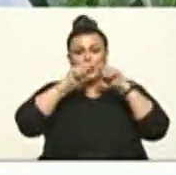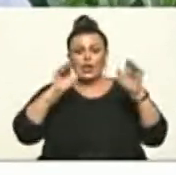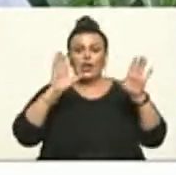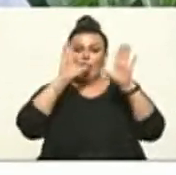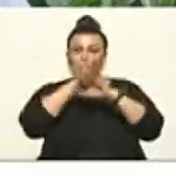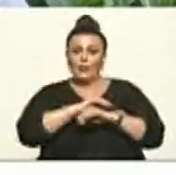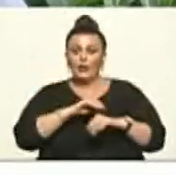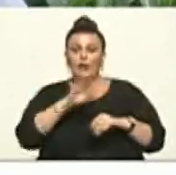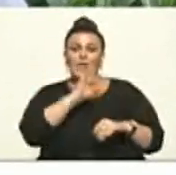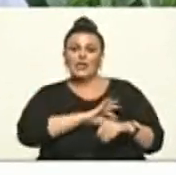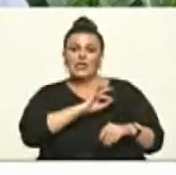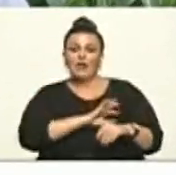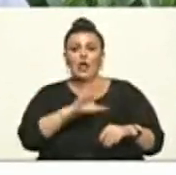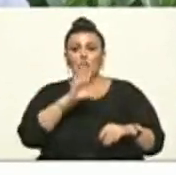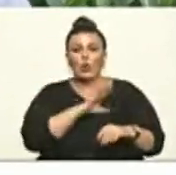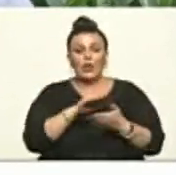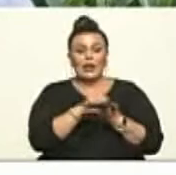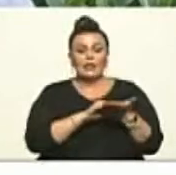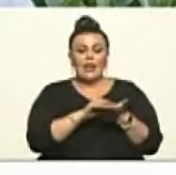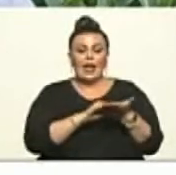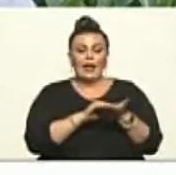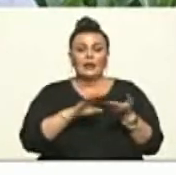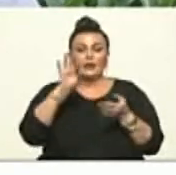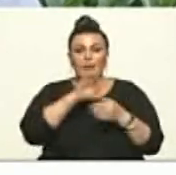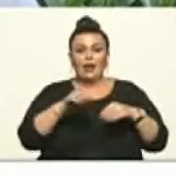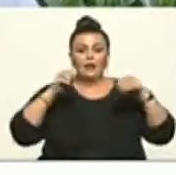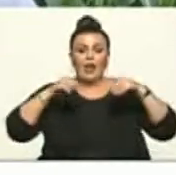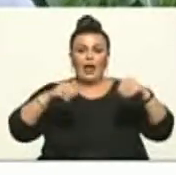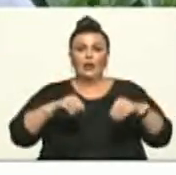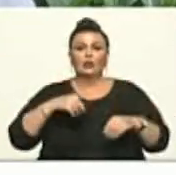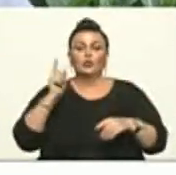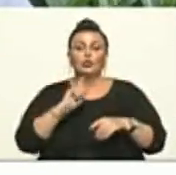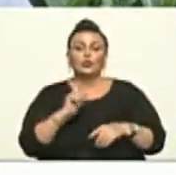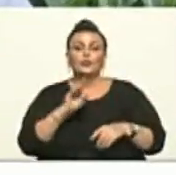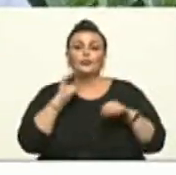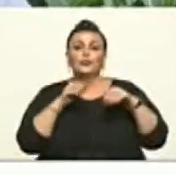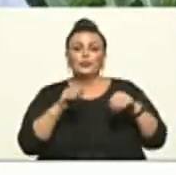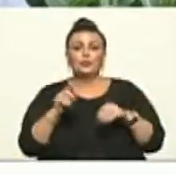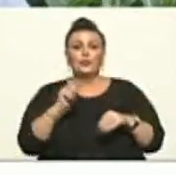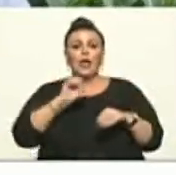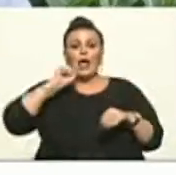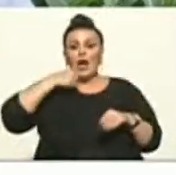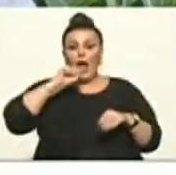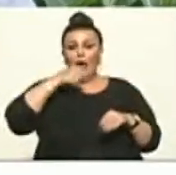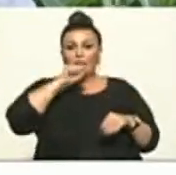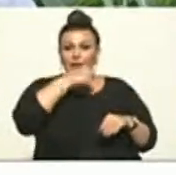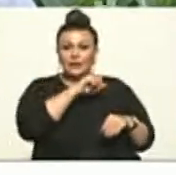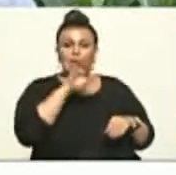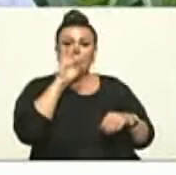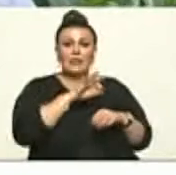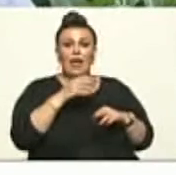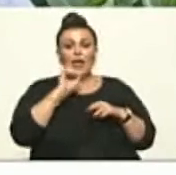imkanlardan istifadə edərək təkrar əkinlər aparırlar. Təkrar əkinlərdə əsas üstünlük verilən bitki qarğdalı bitkisidir və